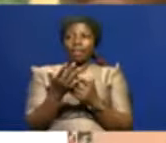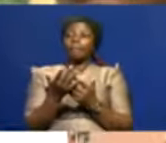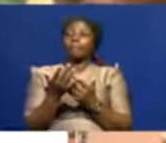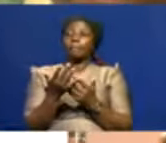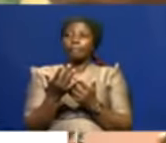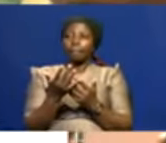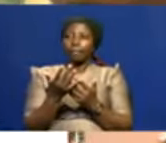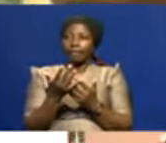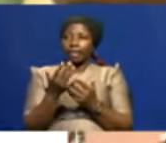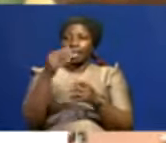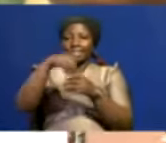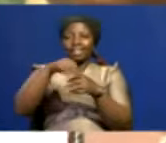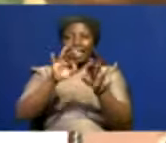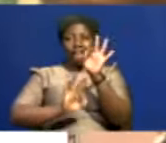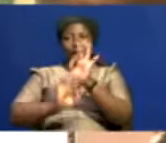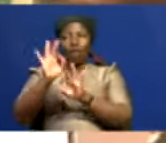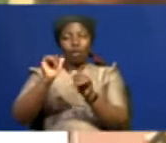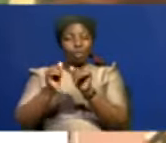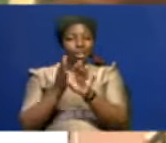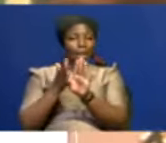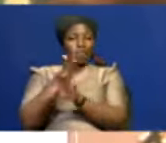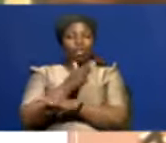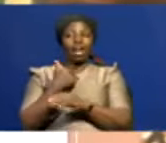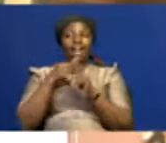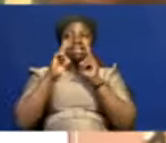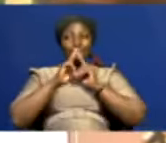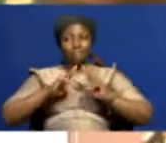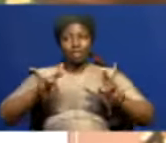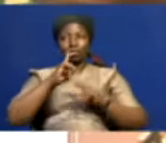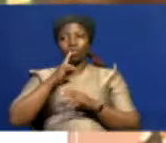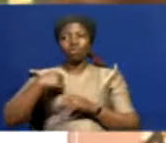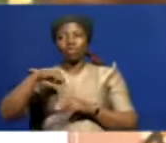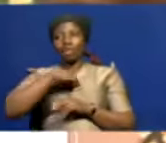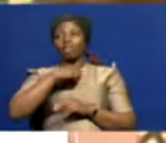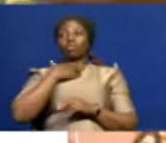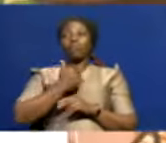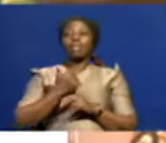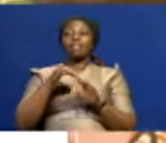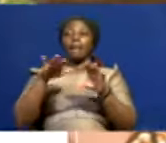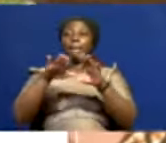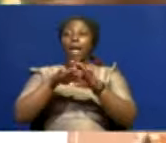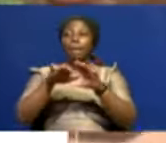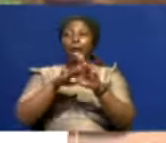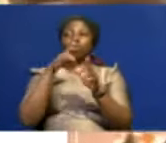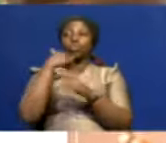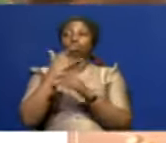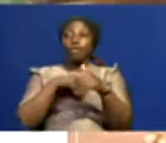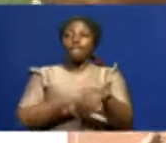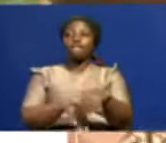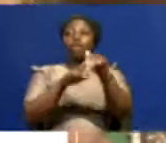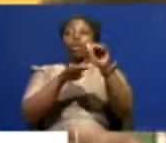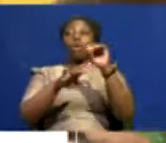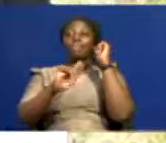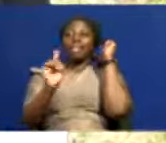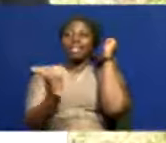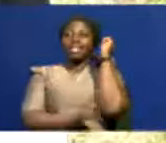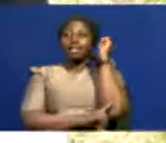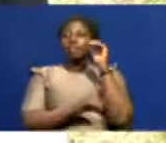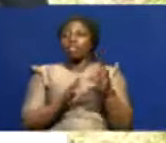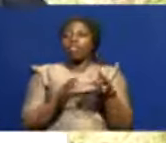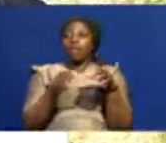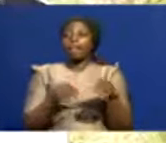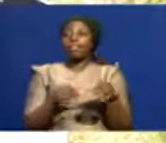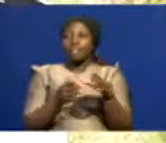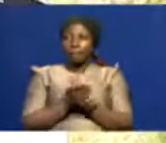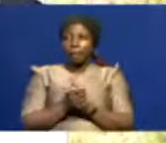ilikuwa hall ambayo ilikuwa na amani. So tunasema tunataka wanachama ambao wanafuata maadili ya chama.